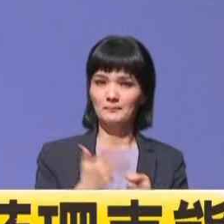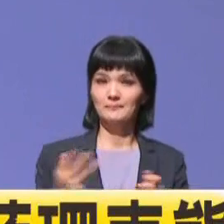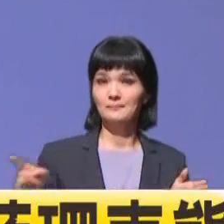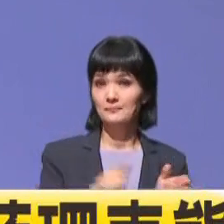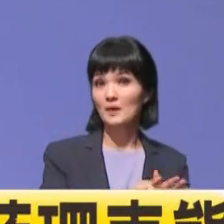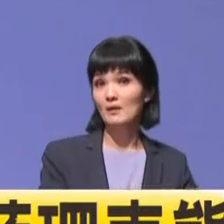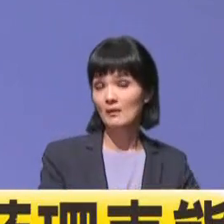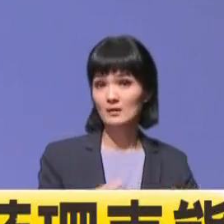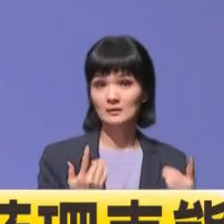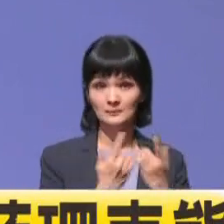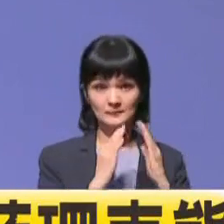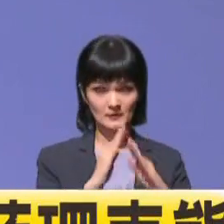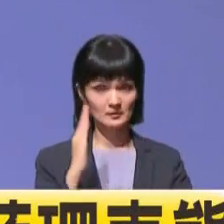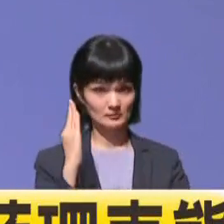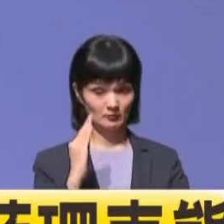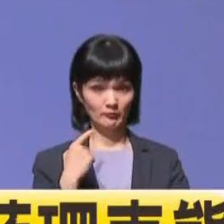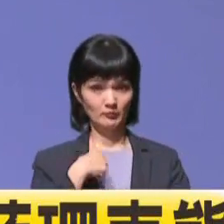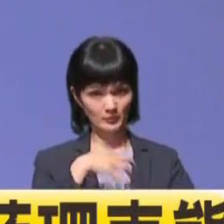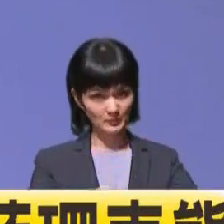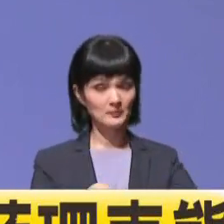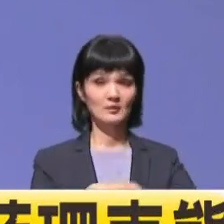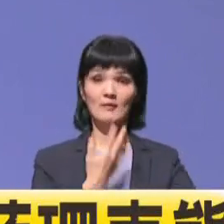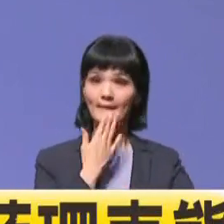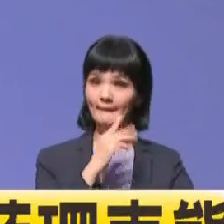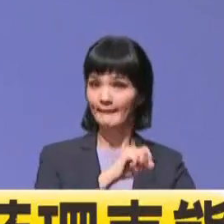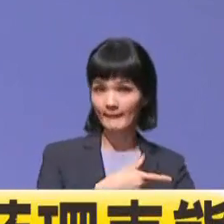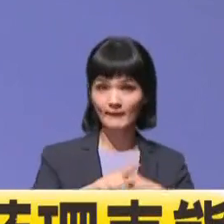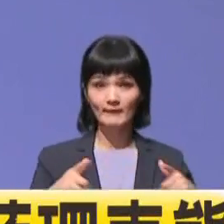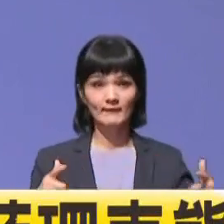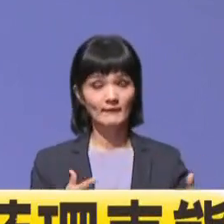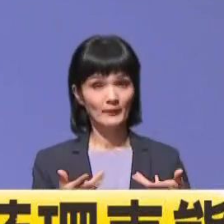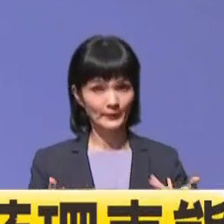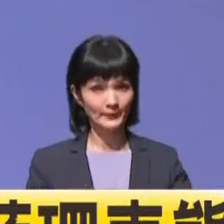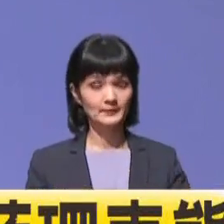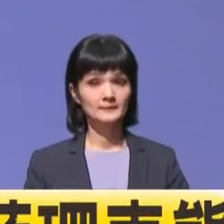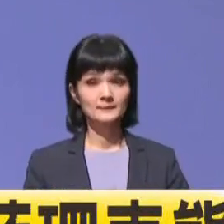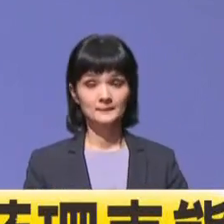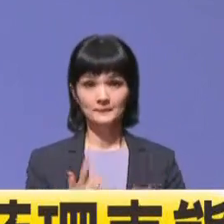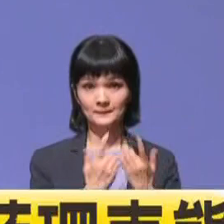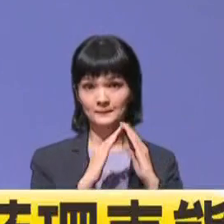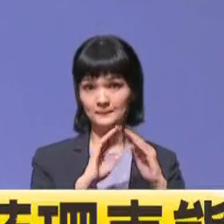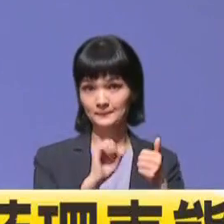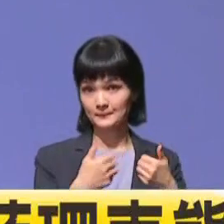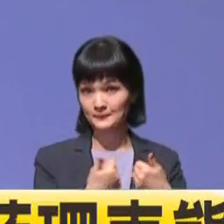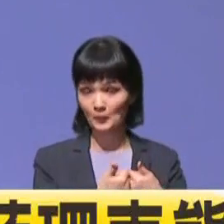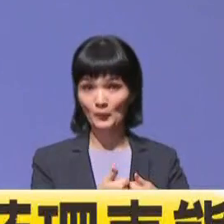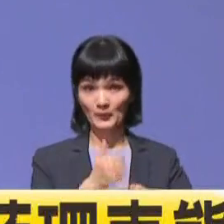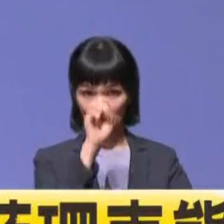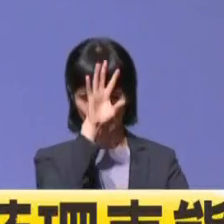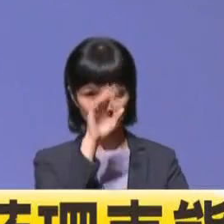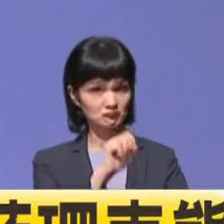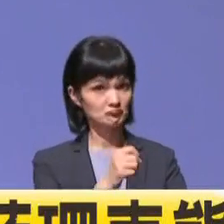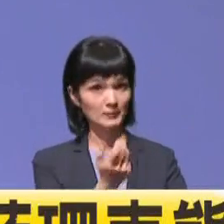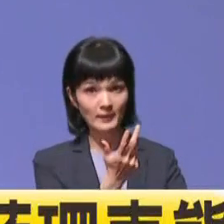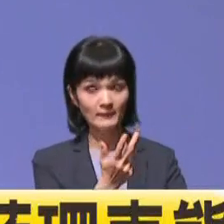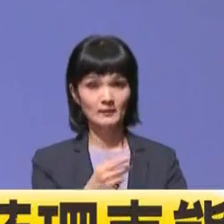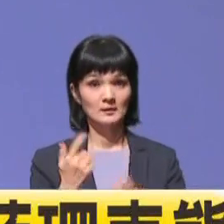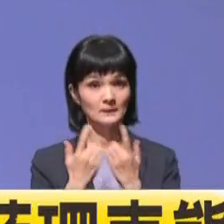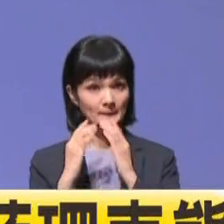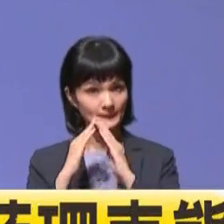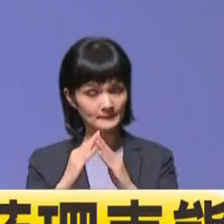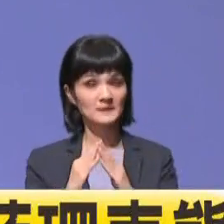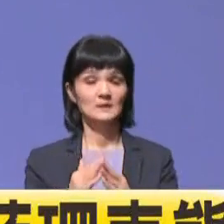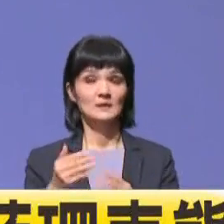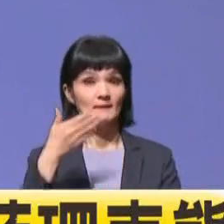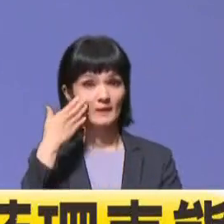北市政府是彩色的，台北市政府有各种不同的颜色，台北市议会也有七个政党，台北市早已经